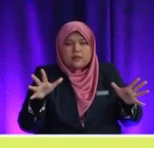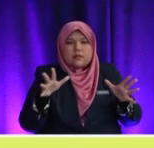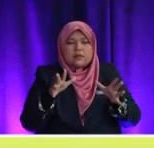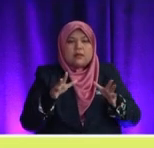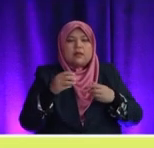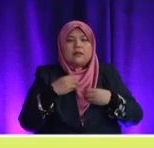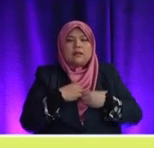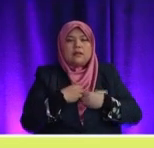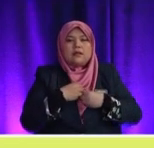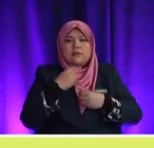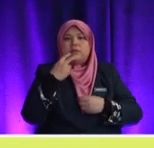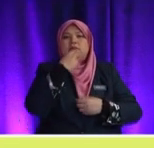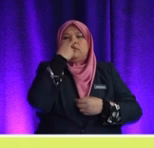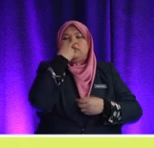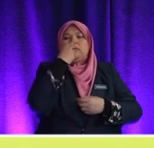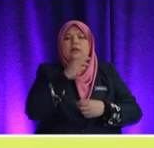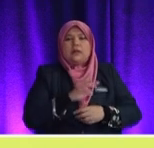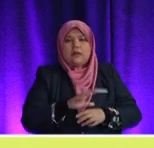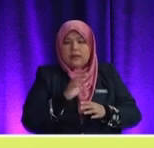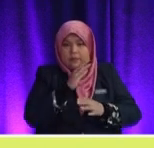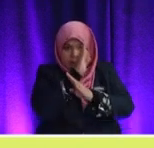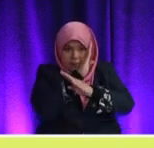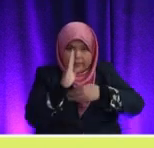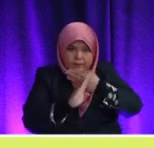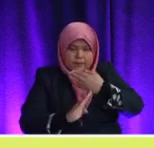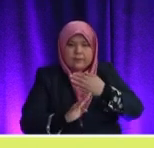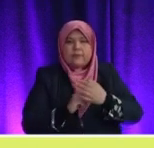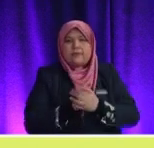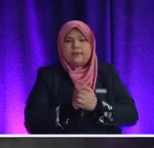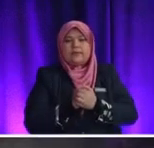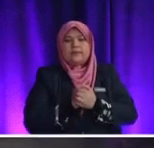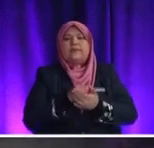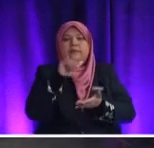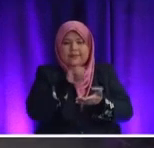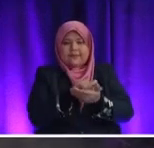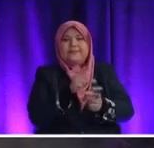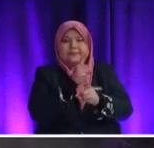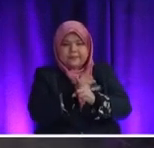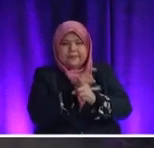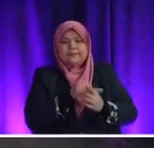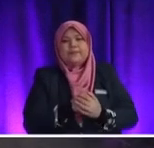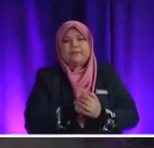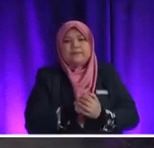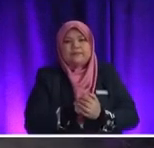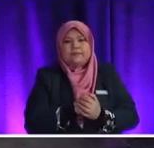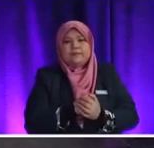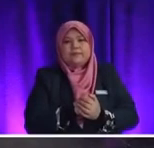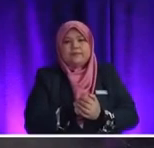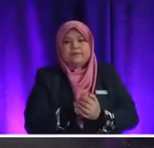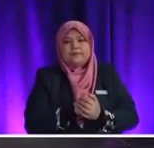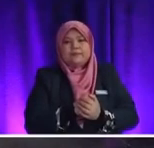menyebabkan kita terhidu subscene buat adalah ibu WhatsApp n jawaban yang tepat ambil satu